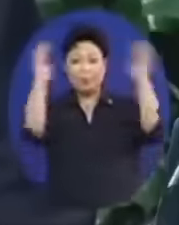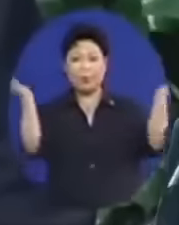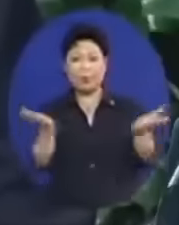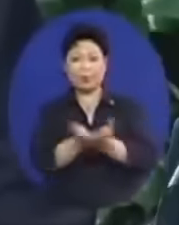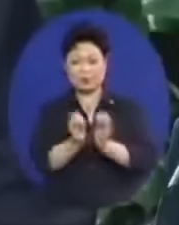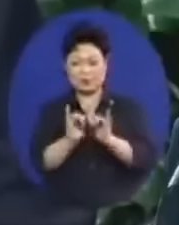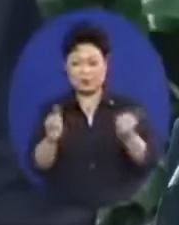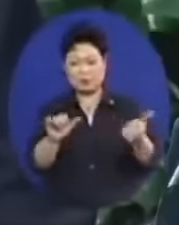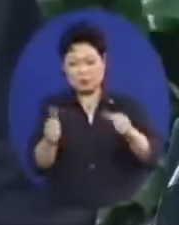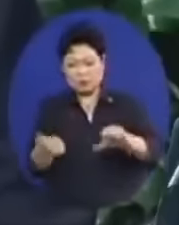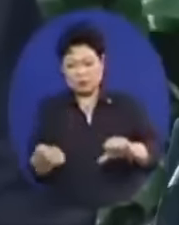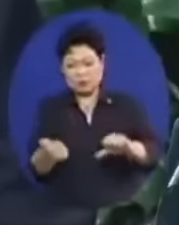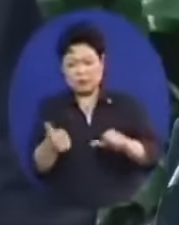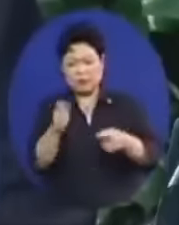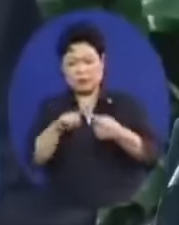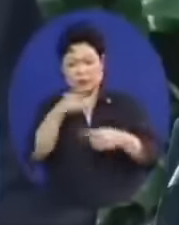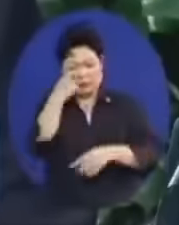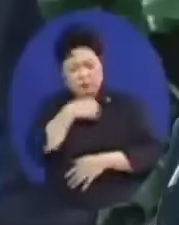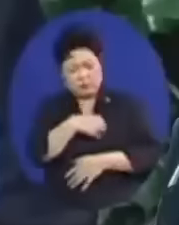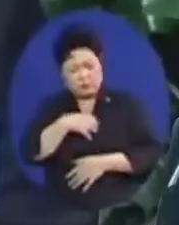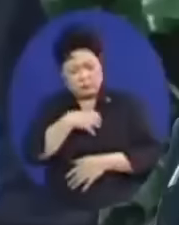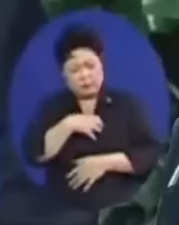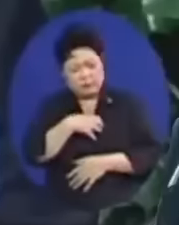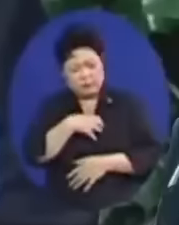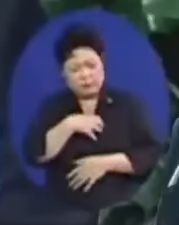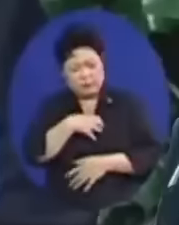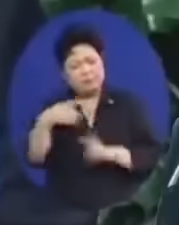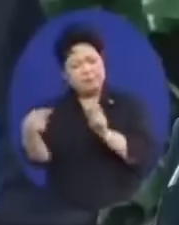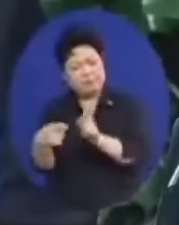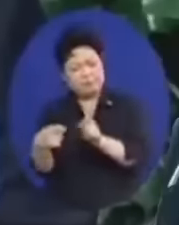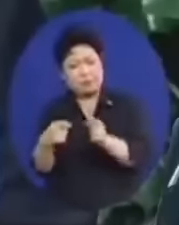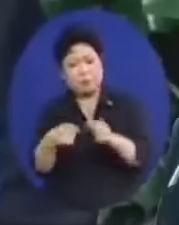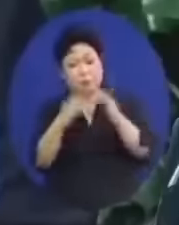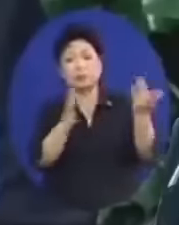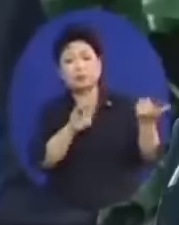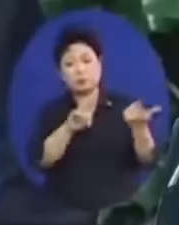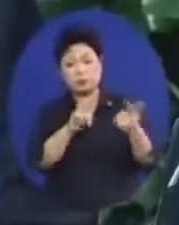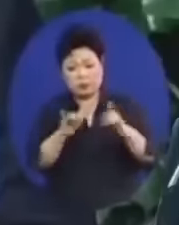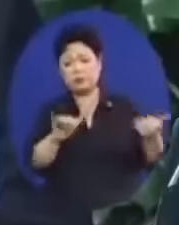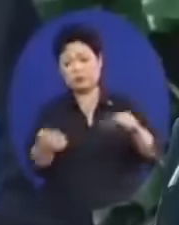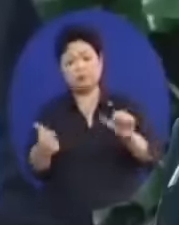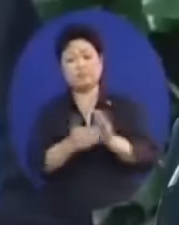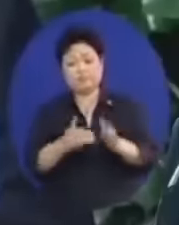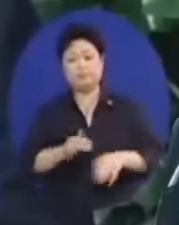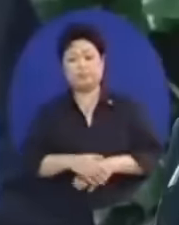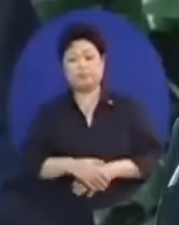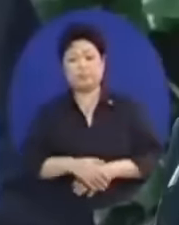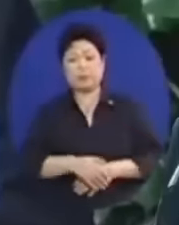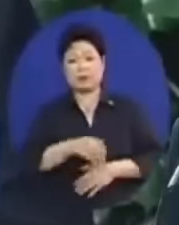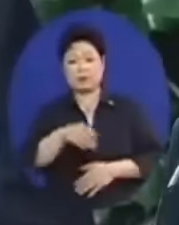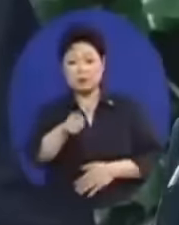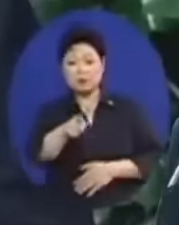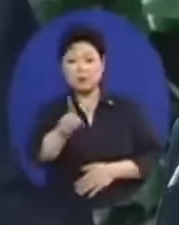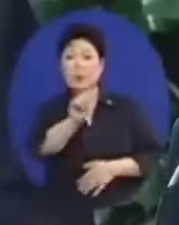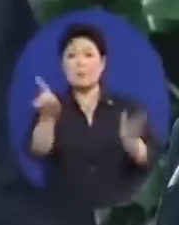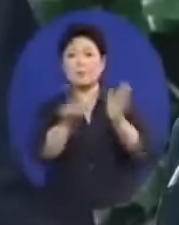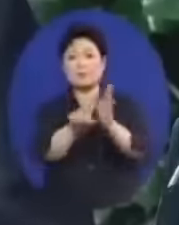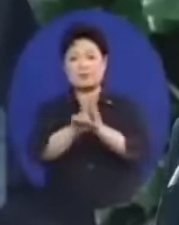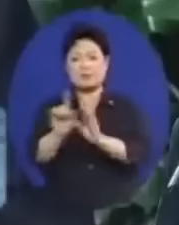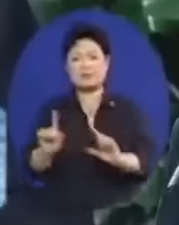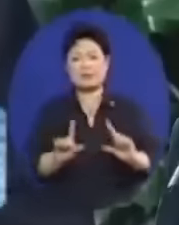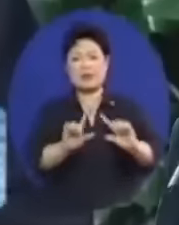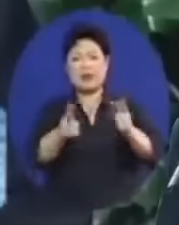모든 사람은 죽음의 슬픔을 눈앞에 두고 있는 것입니다. 안 죽을 사람이 누가 있습니까? 이것이 믿지 않는 사람들의